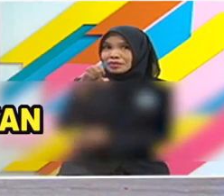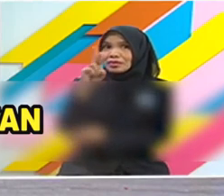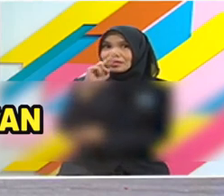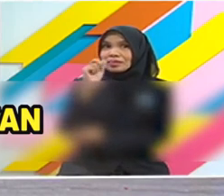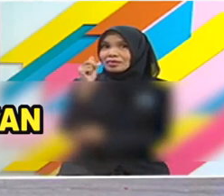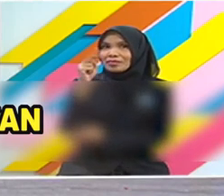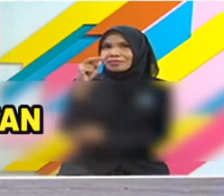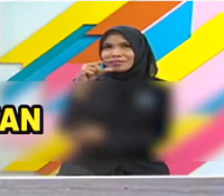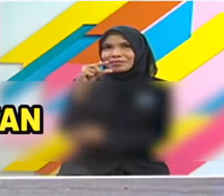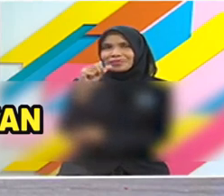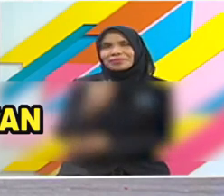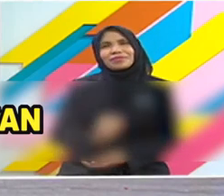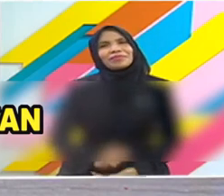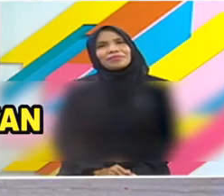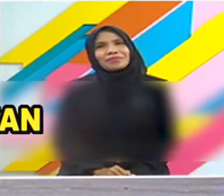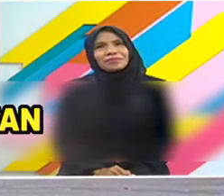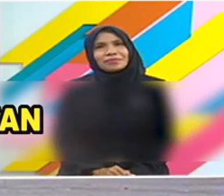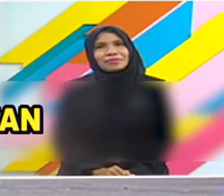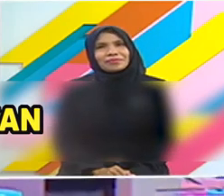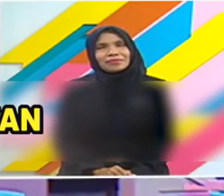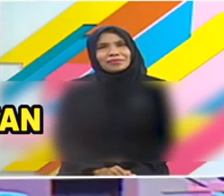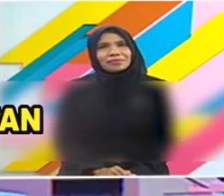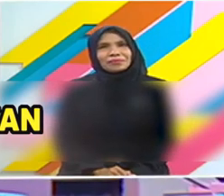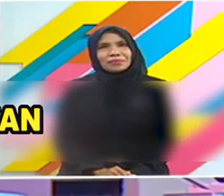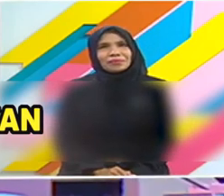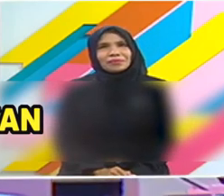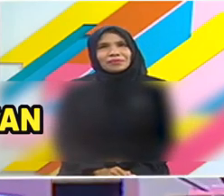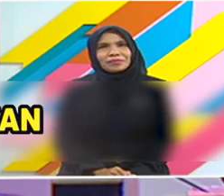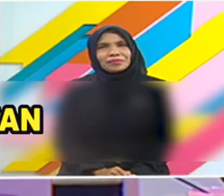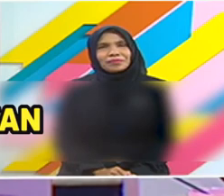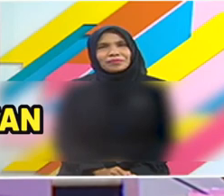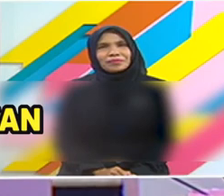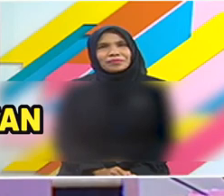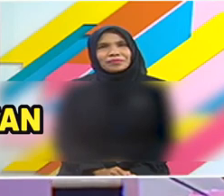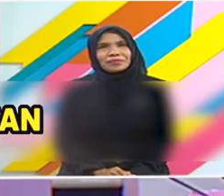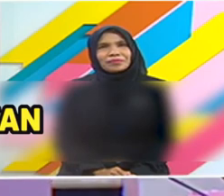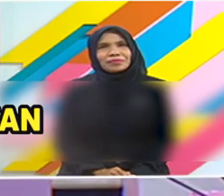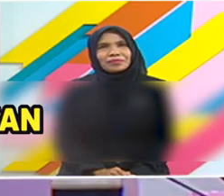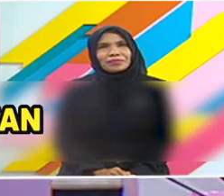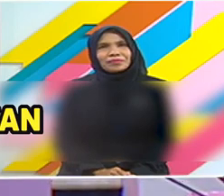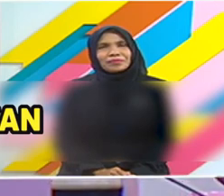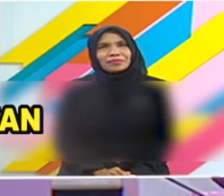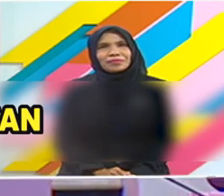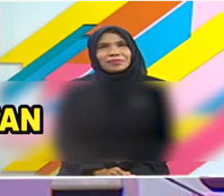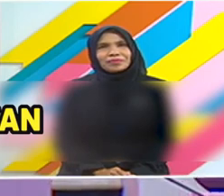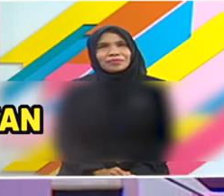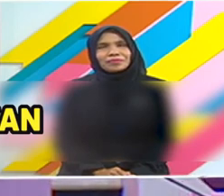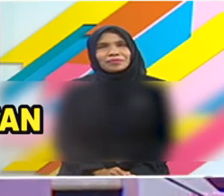yang ketiga. Cikgu rasa ya? Cikgu Syaira cuba rasa. Apa rasanya?